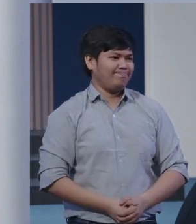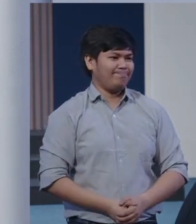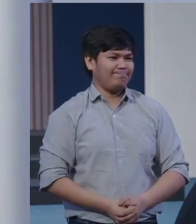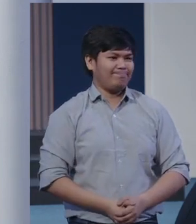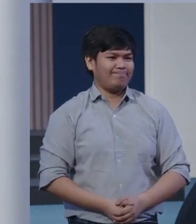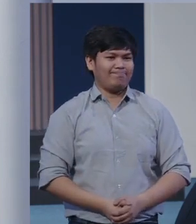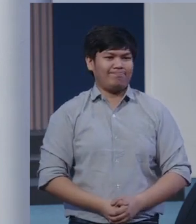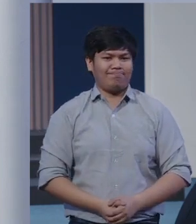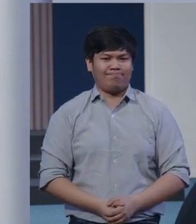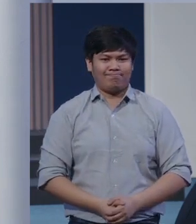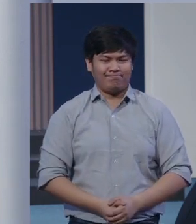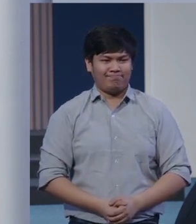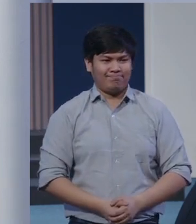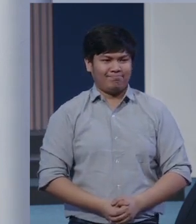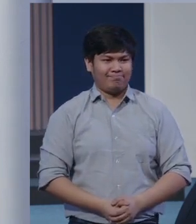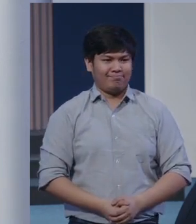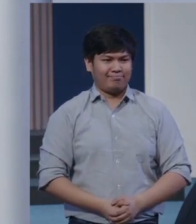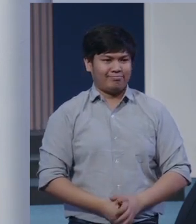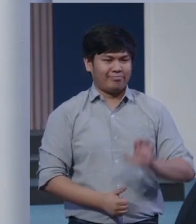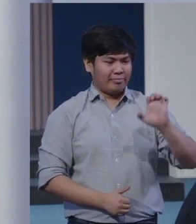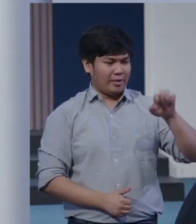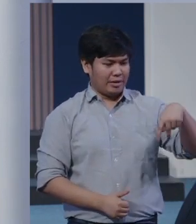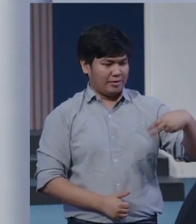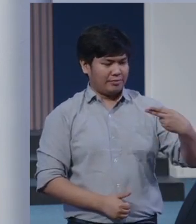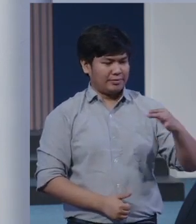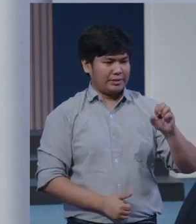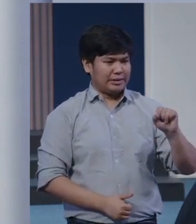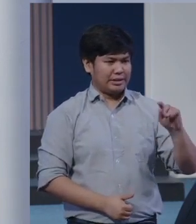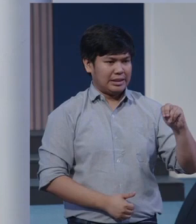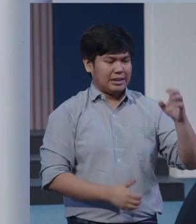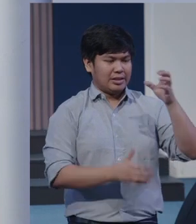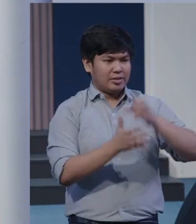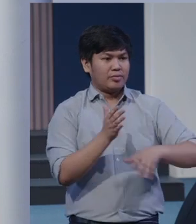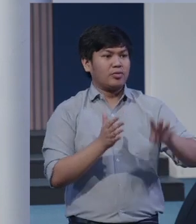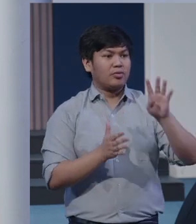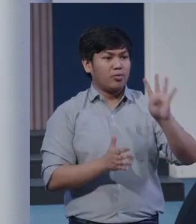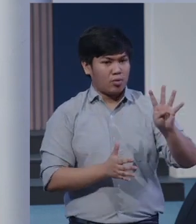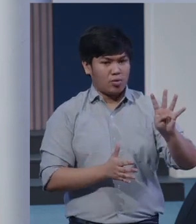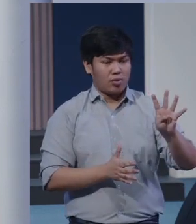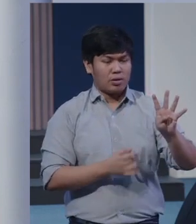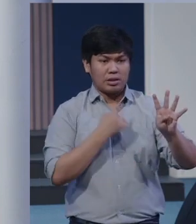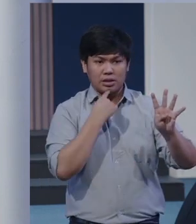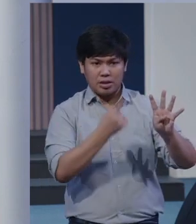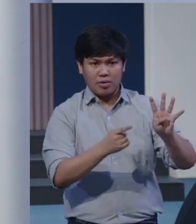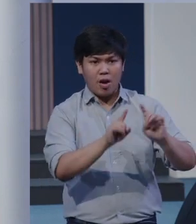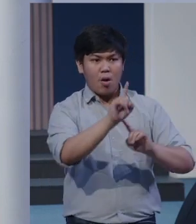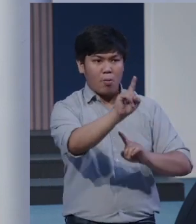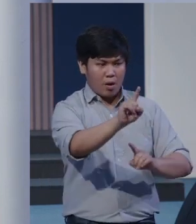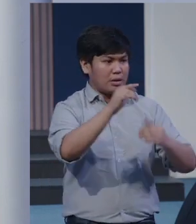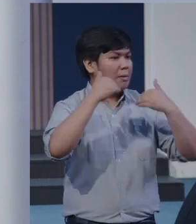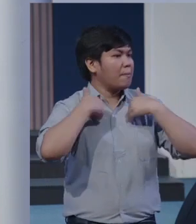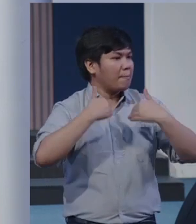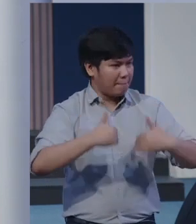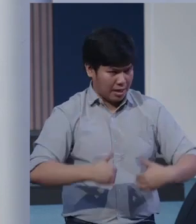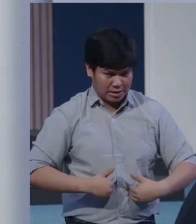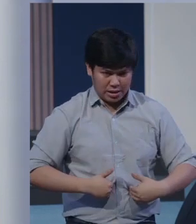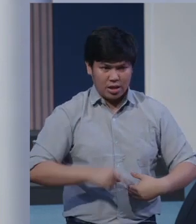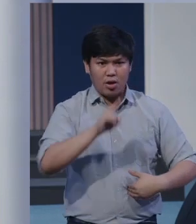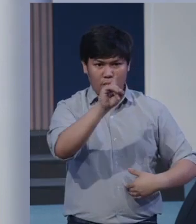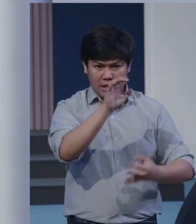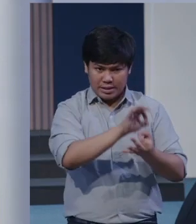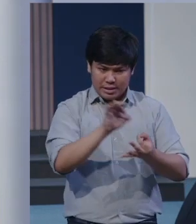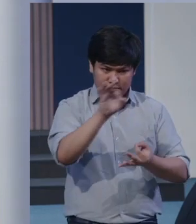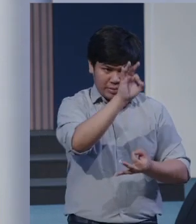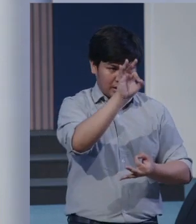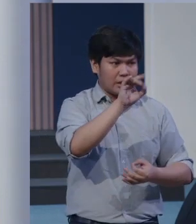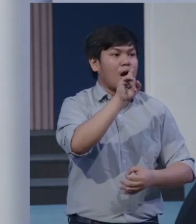tayo po sabi sa ephesians 4 4 to 6 there is one body and one Spirit just